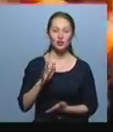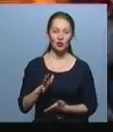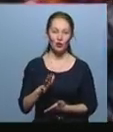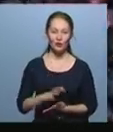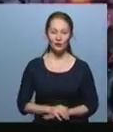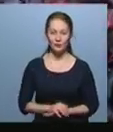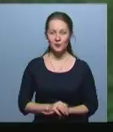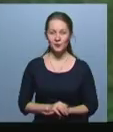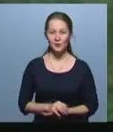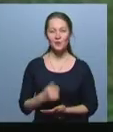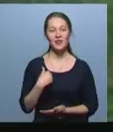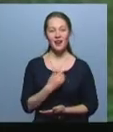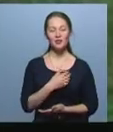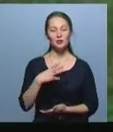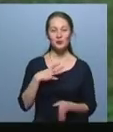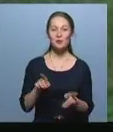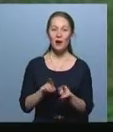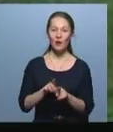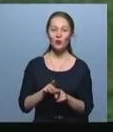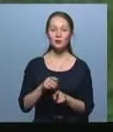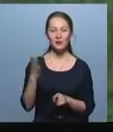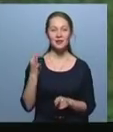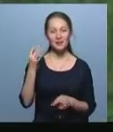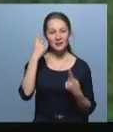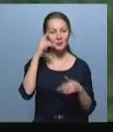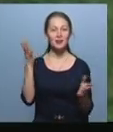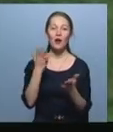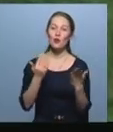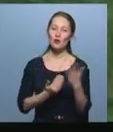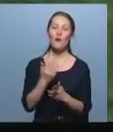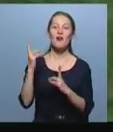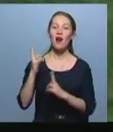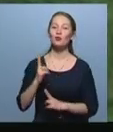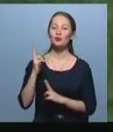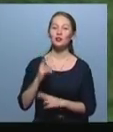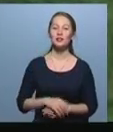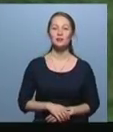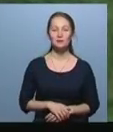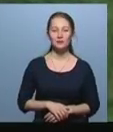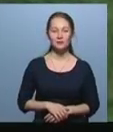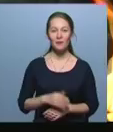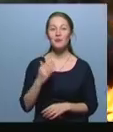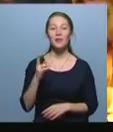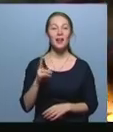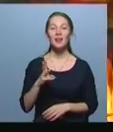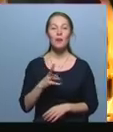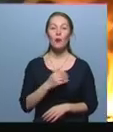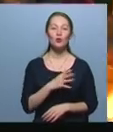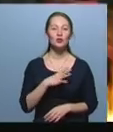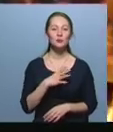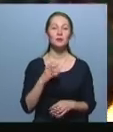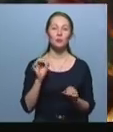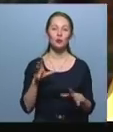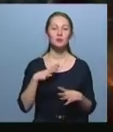Курья? Я хочу быть похожим на них и изобрести какое-нибудь новое оружие. А ты кем хочешь быть по профессии? Может